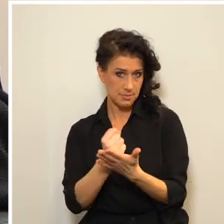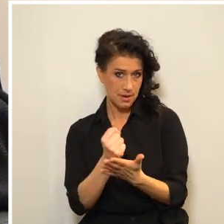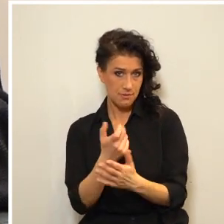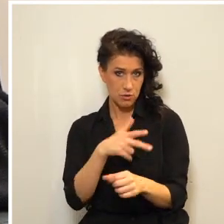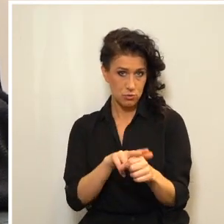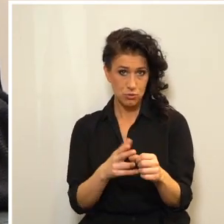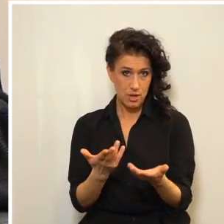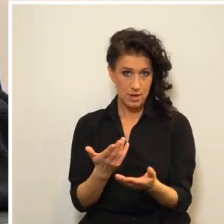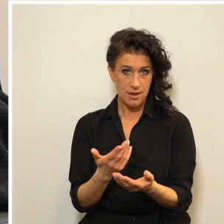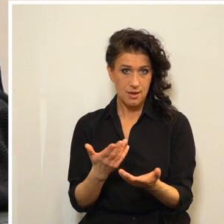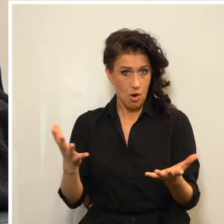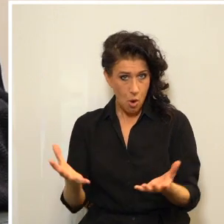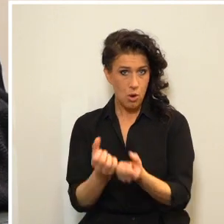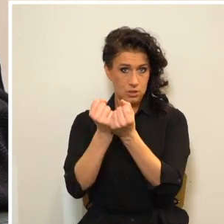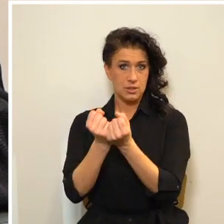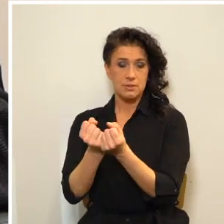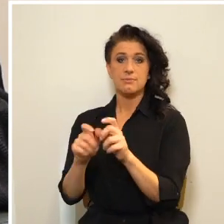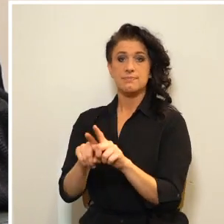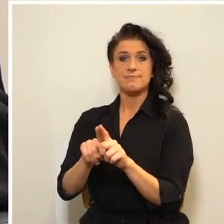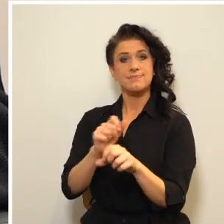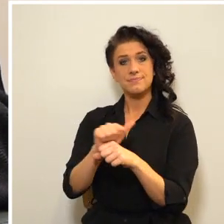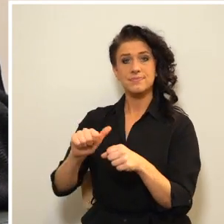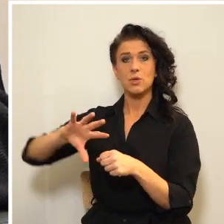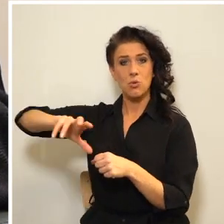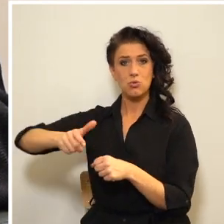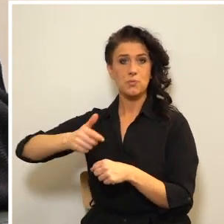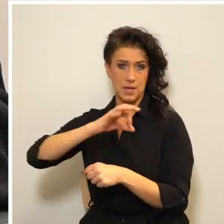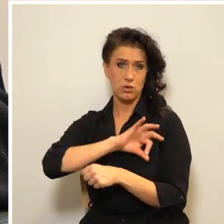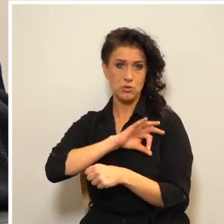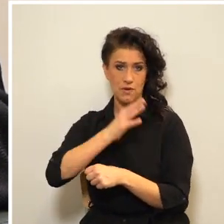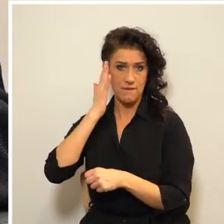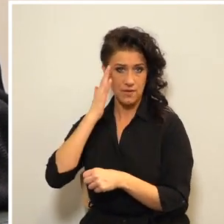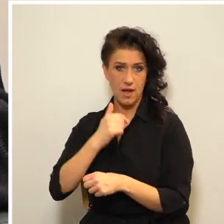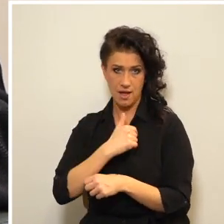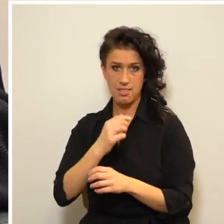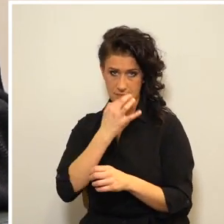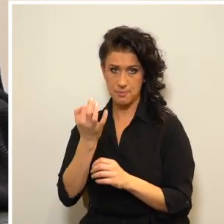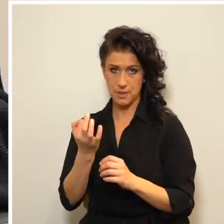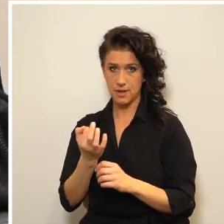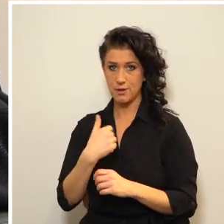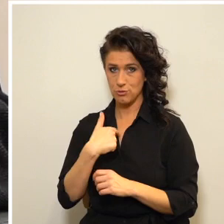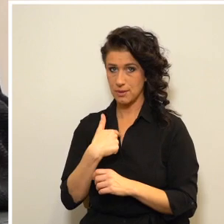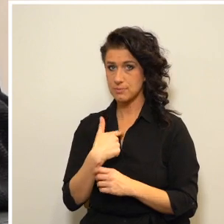jest coś takiego jak społeczna co socjologowie lepiej wiedzą ode mnie świadomość